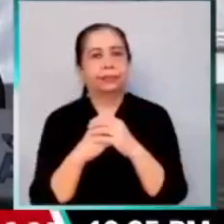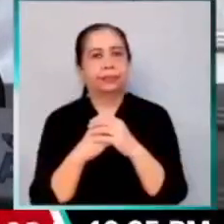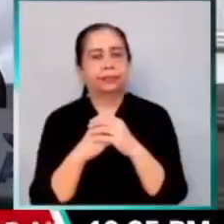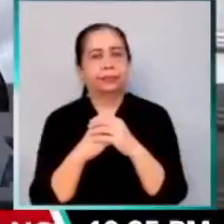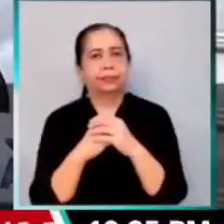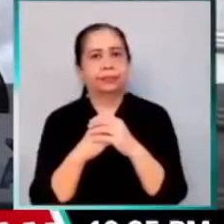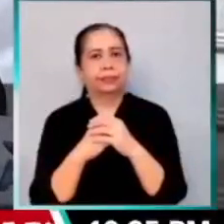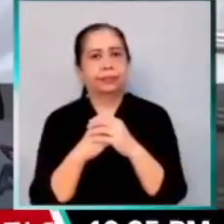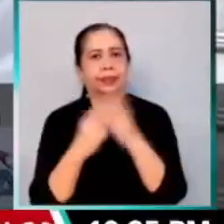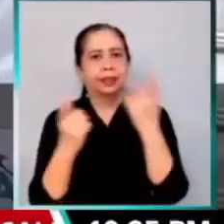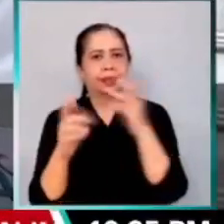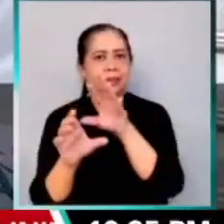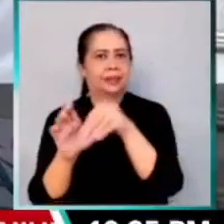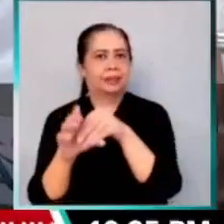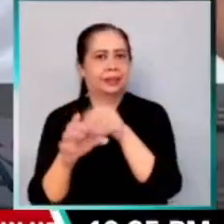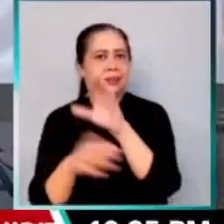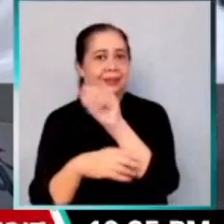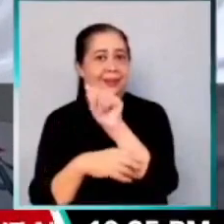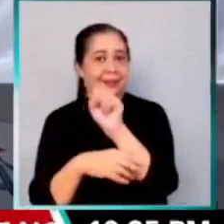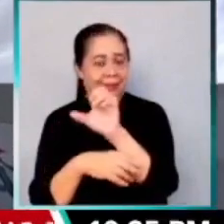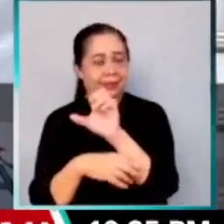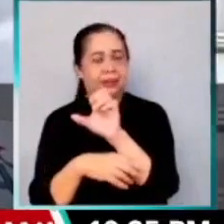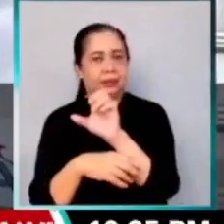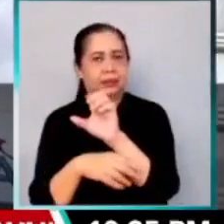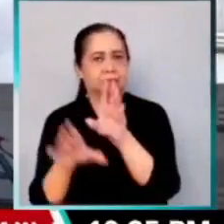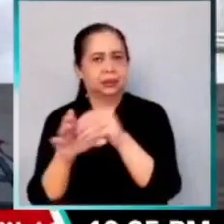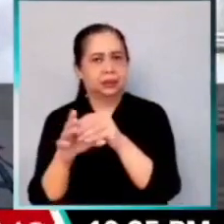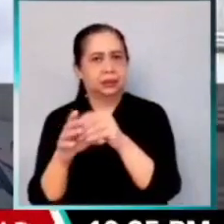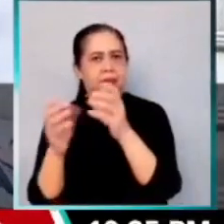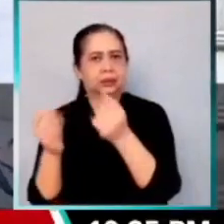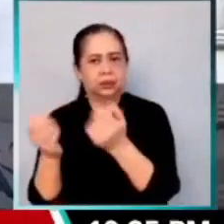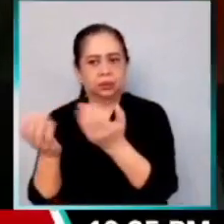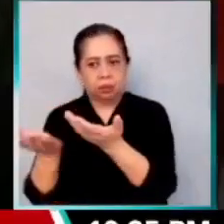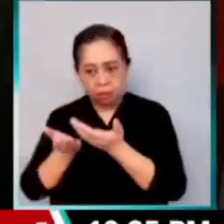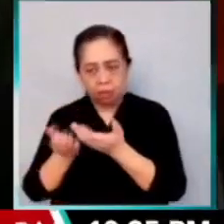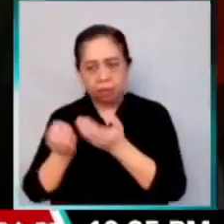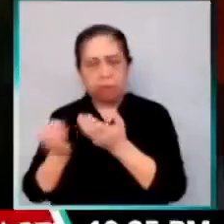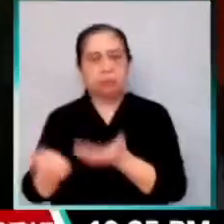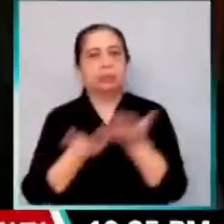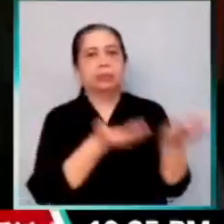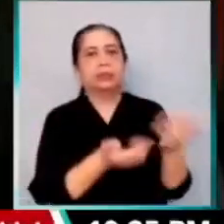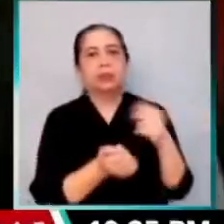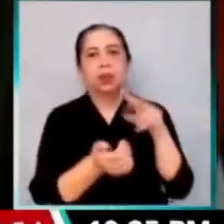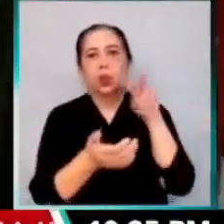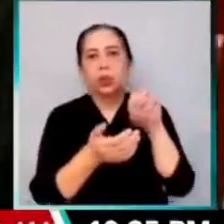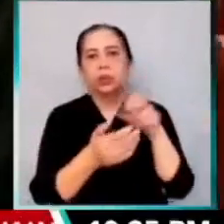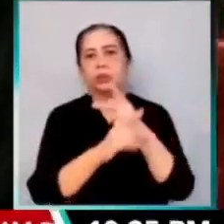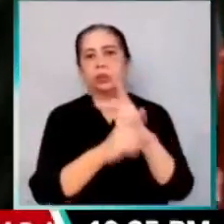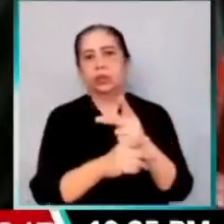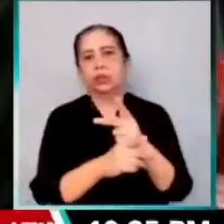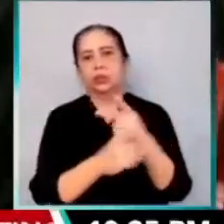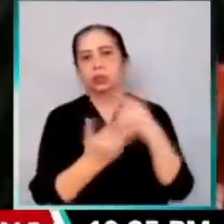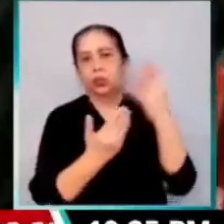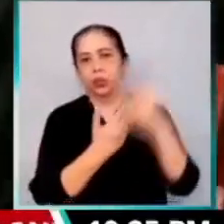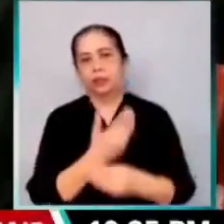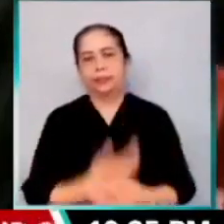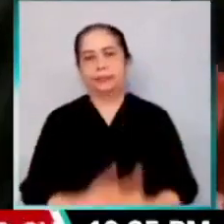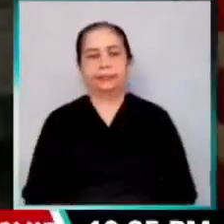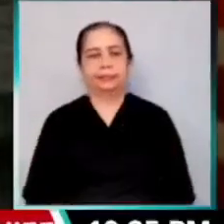involved dito sa kaso, so nilagay sa Witness Protection Program. Marisol Abdurrahman, GMA News.